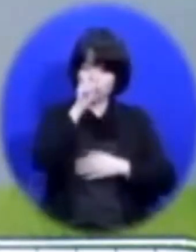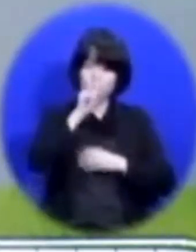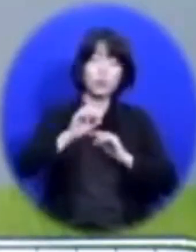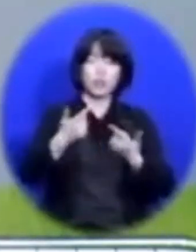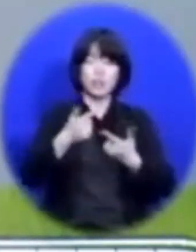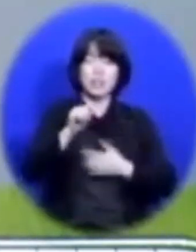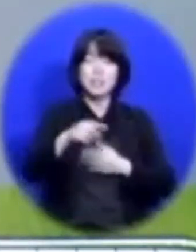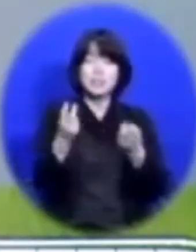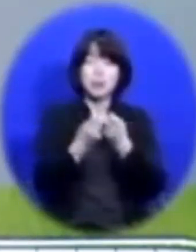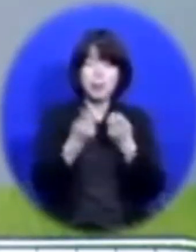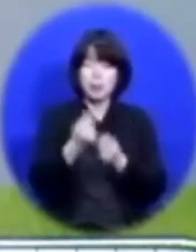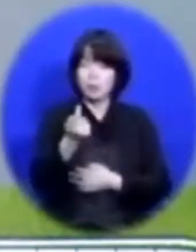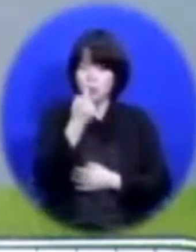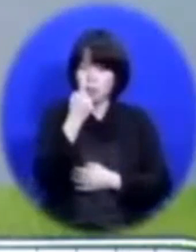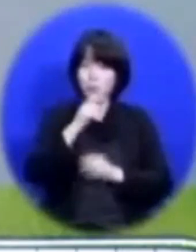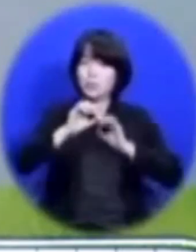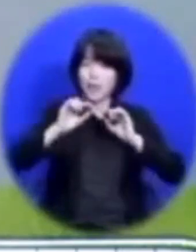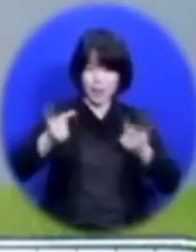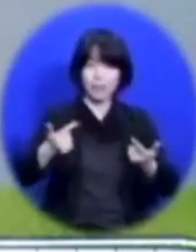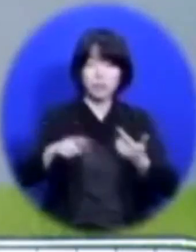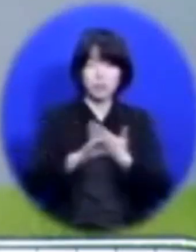법을배우지못한사람에게는